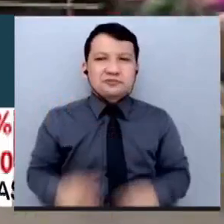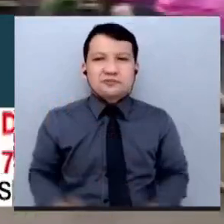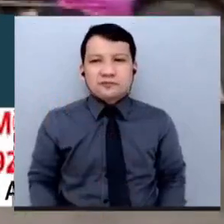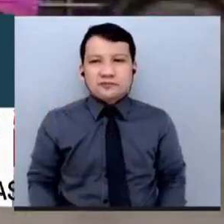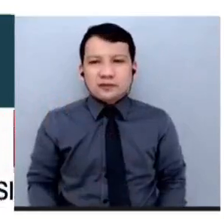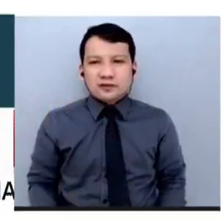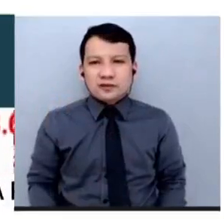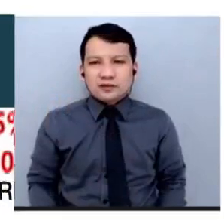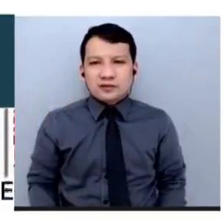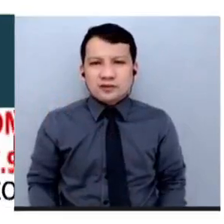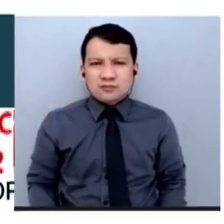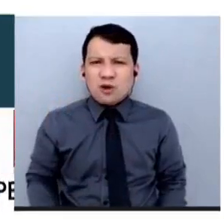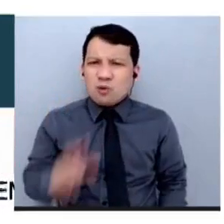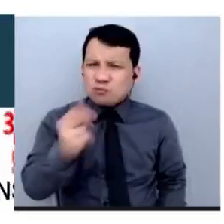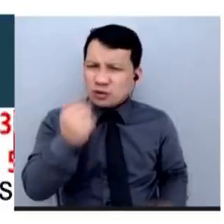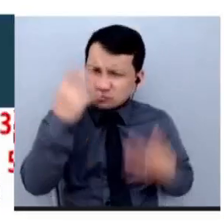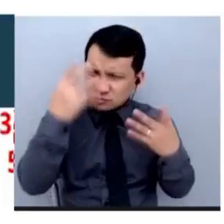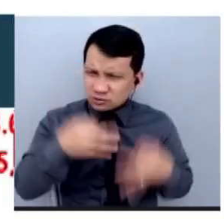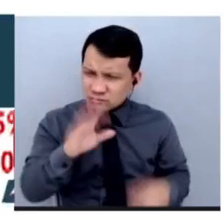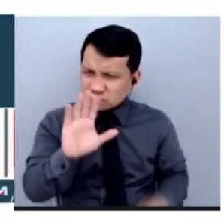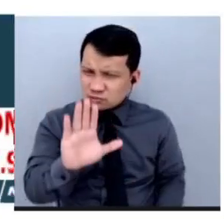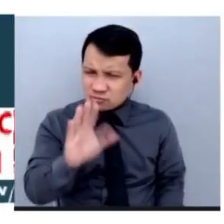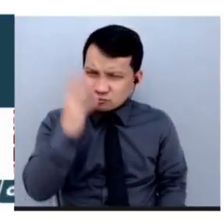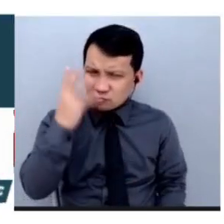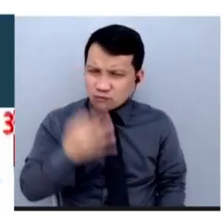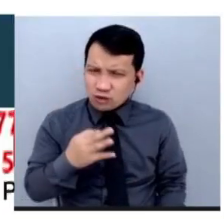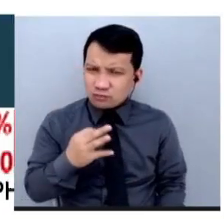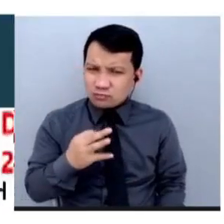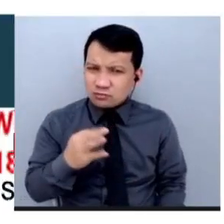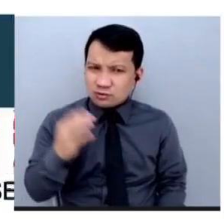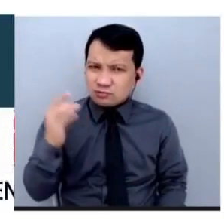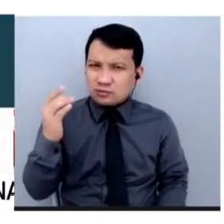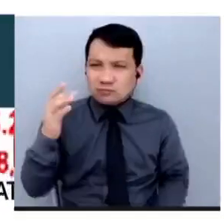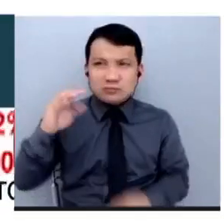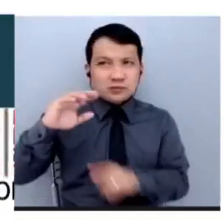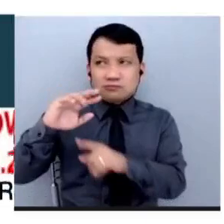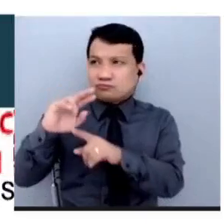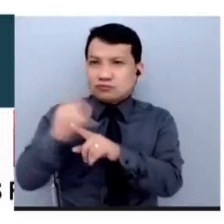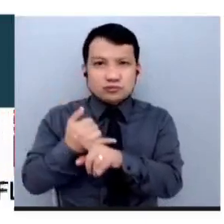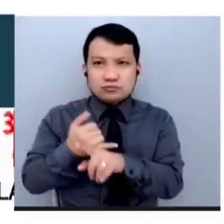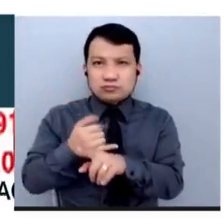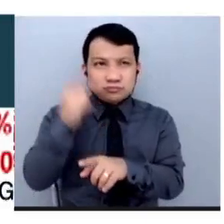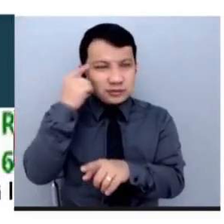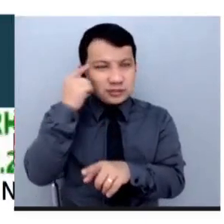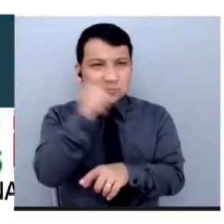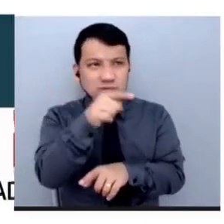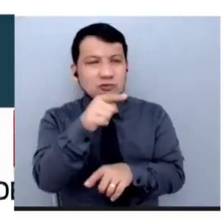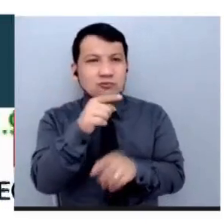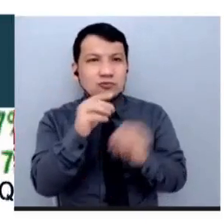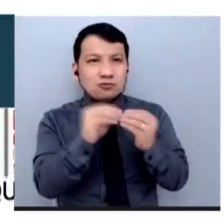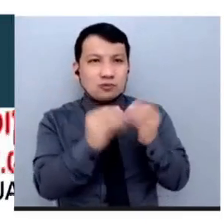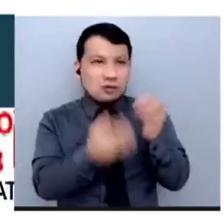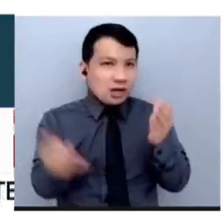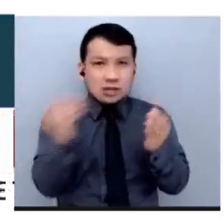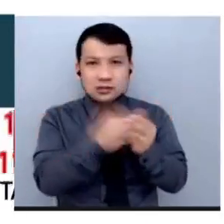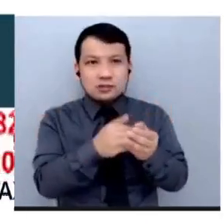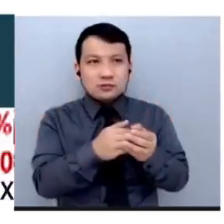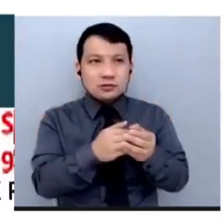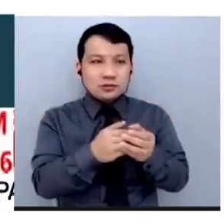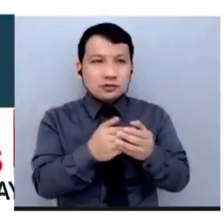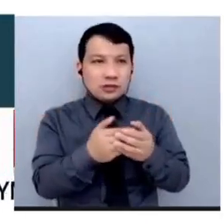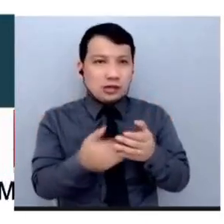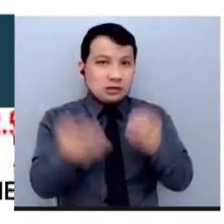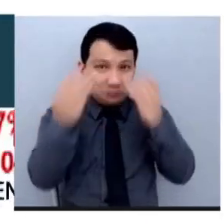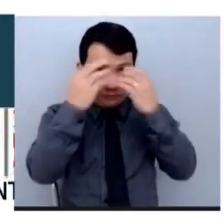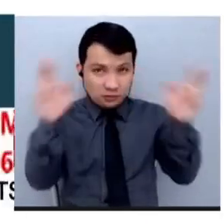niyo ho napag-desisyon na nito? Because as late as June, I think, people were really expecting that you were going to